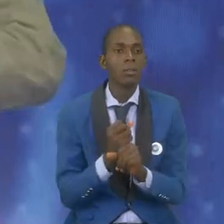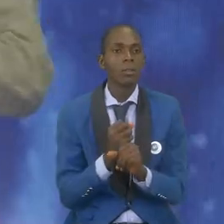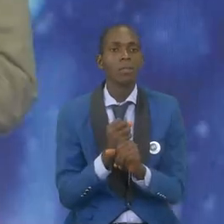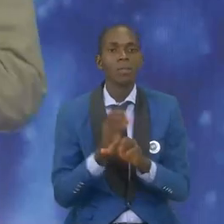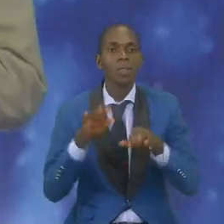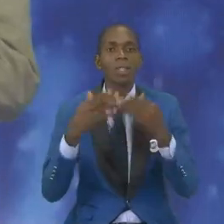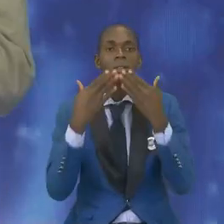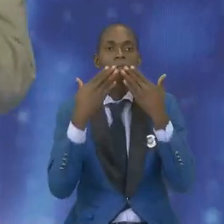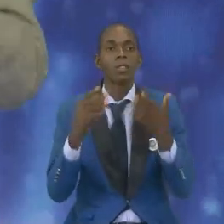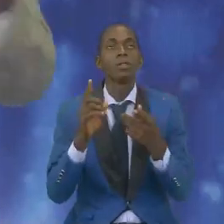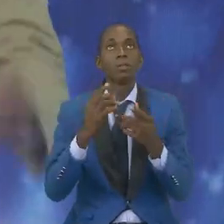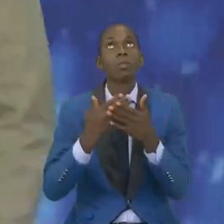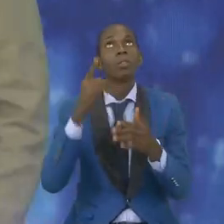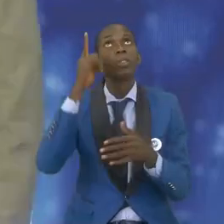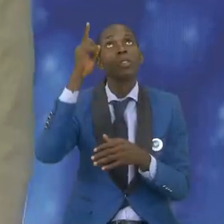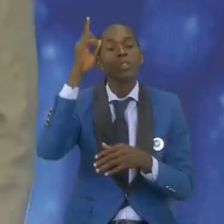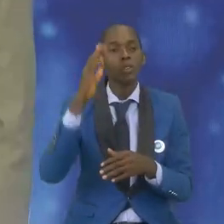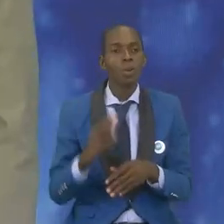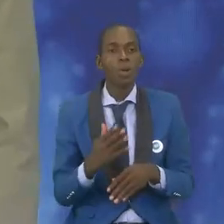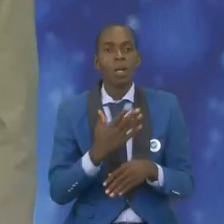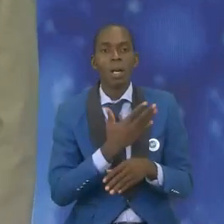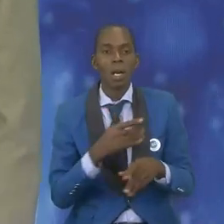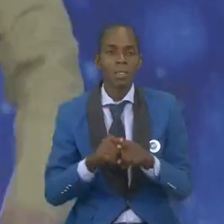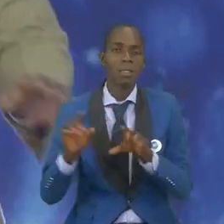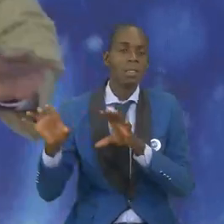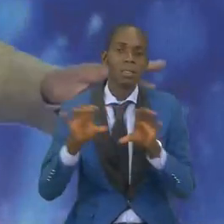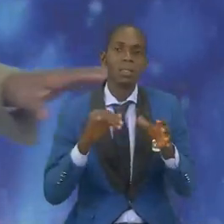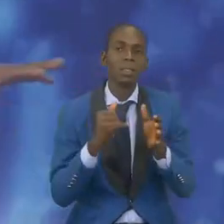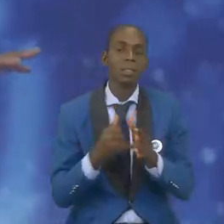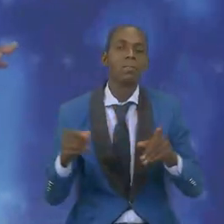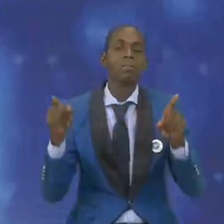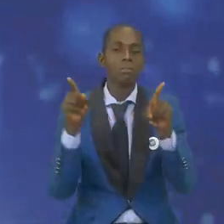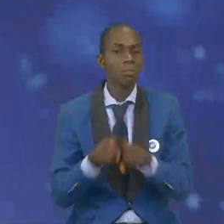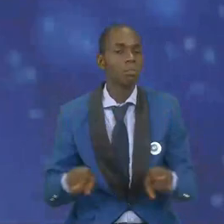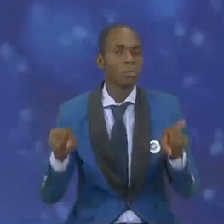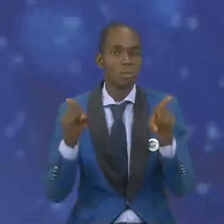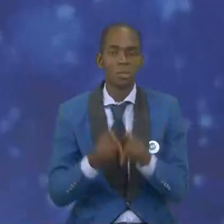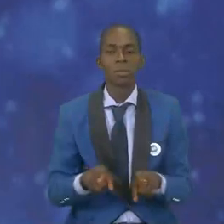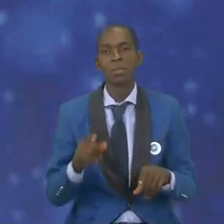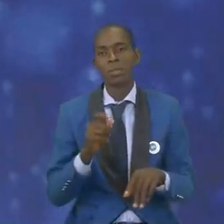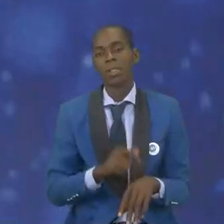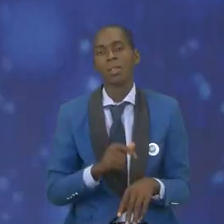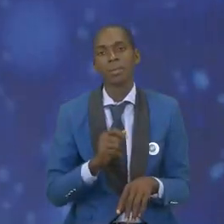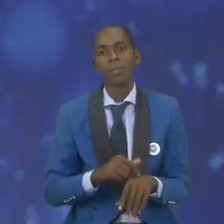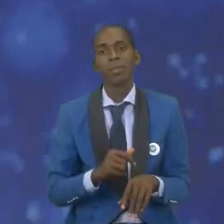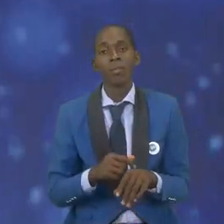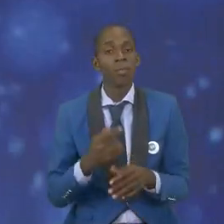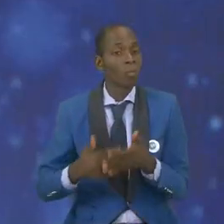genoux, il priait et il louait son Dieu comme il le faisait auparavant.